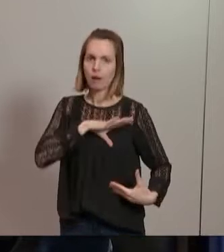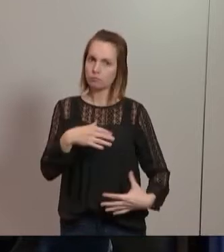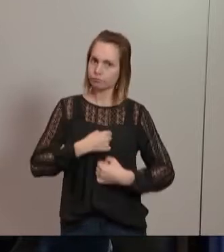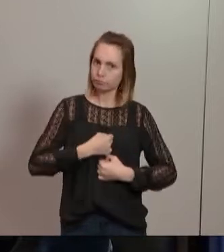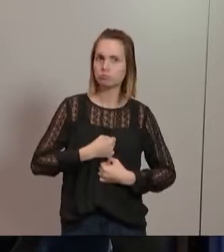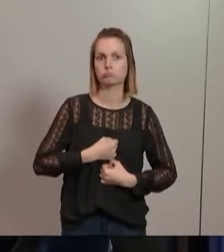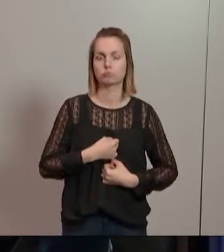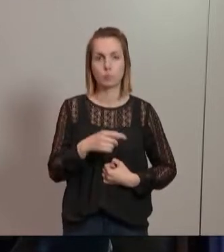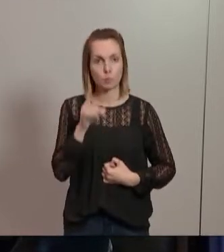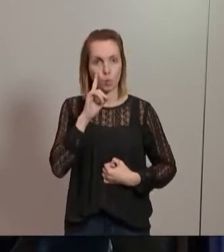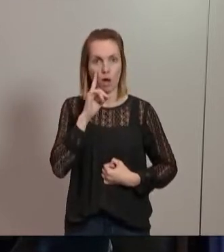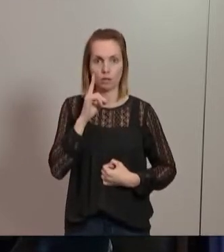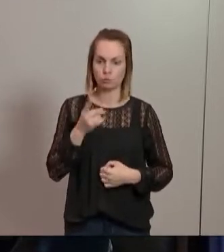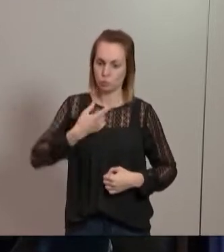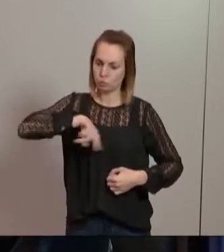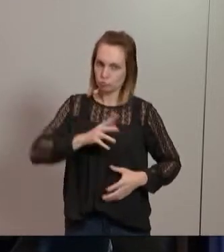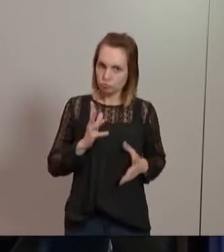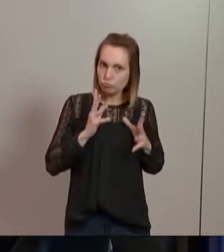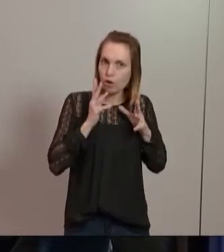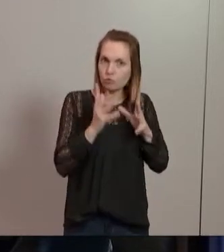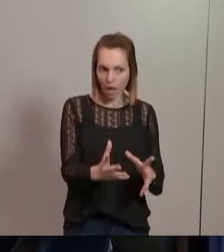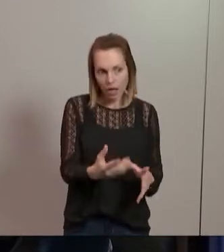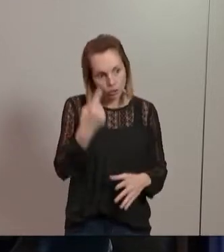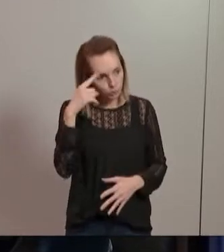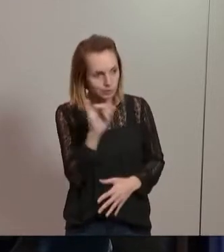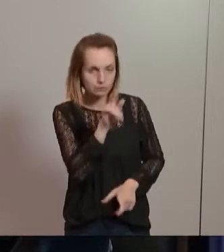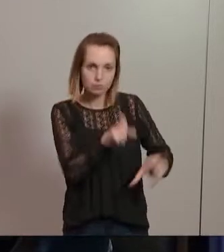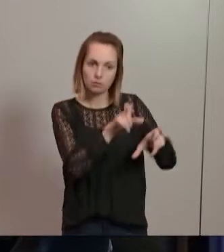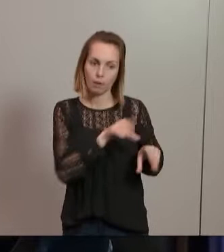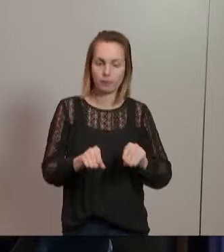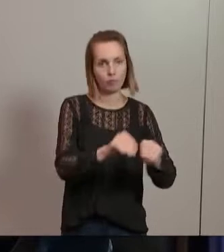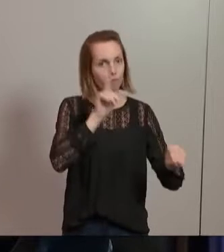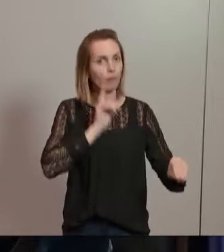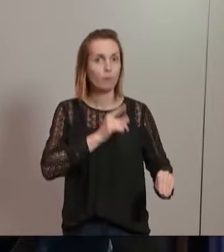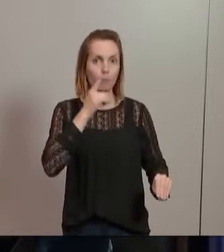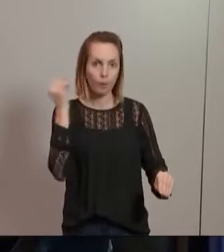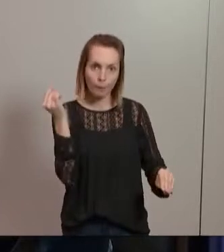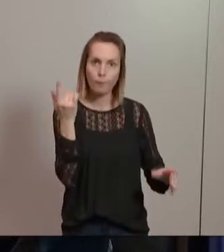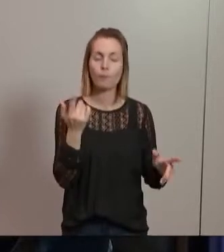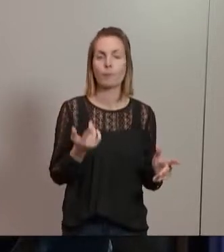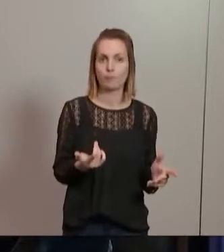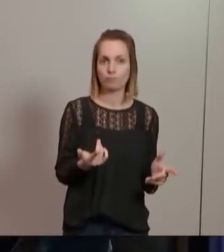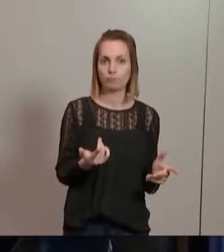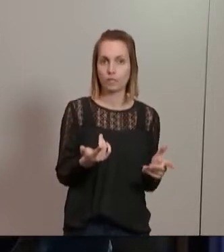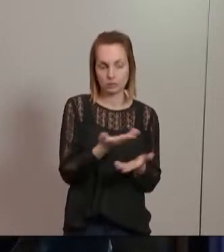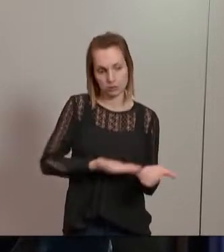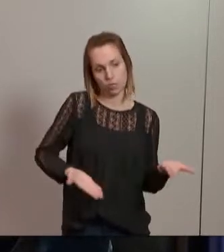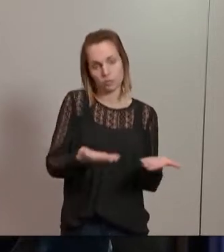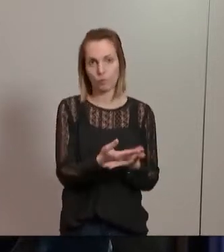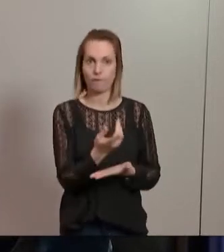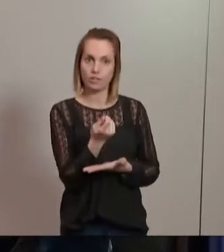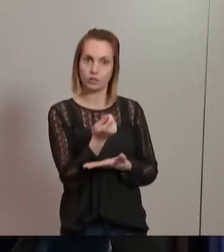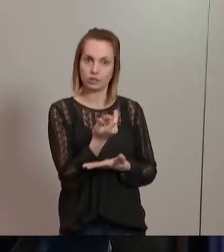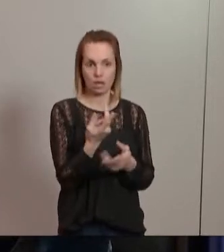respecter l'engagement qui est le nôtre auprès des habitantes et des habitants et pour préserver la situation financière